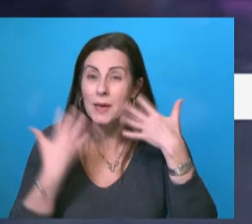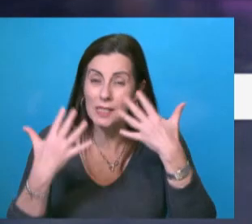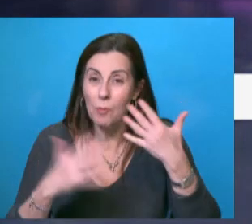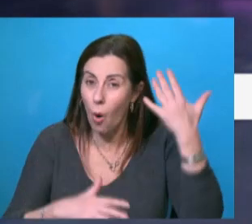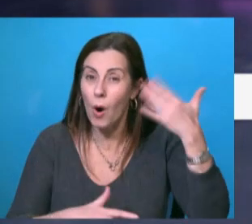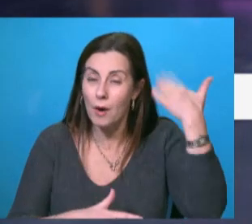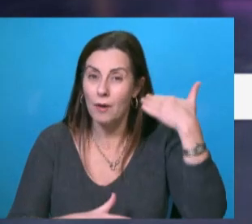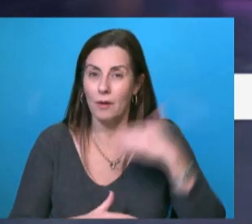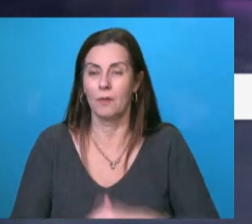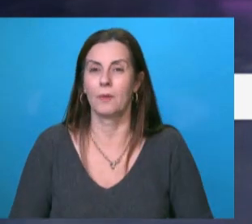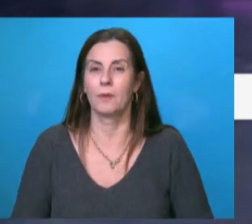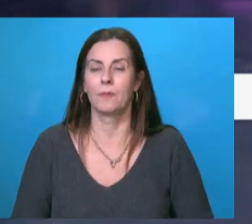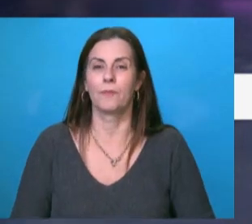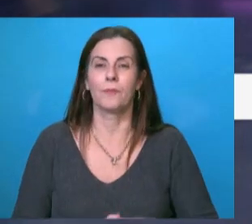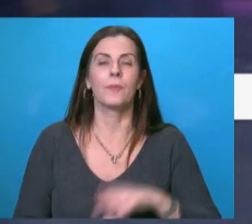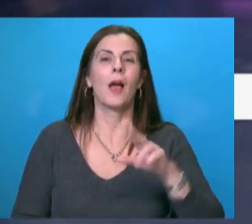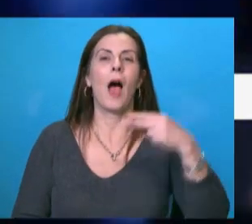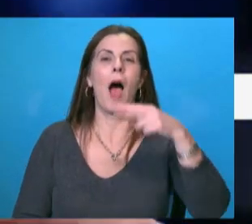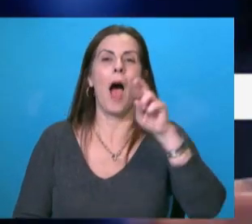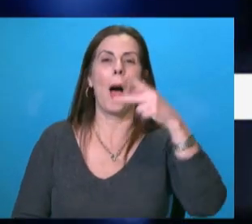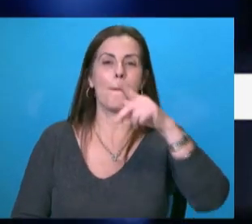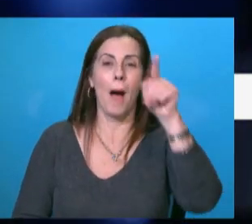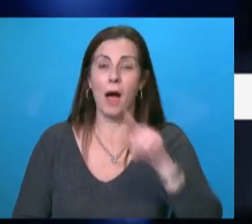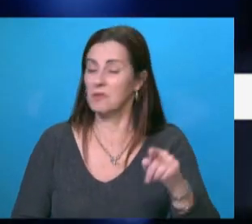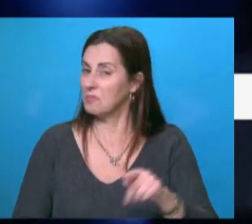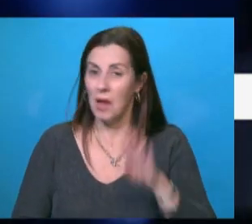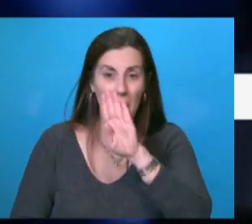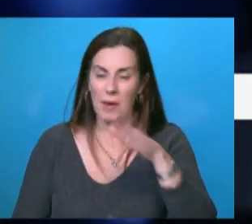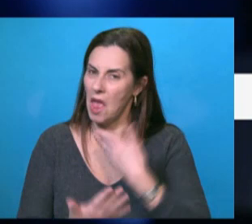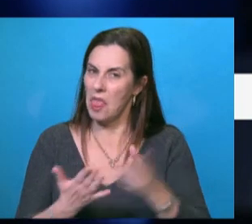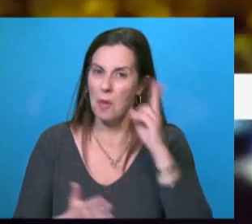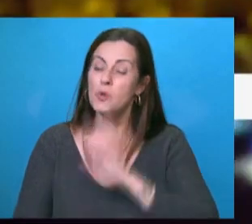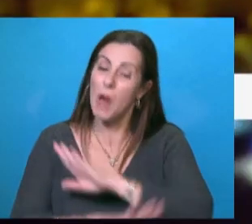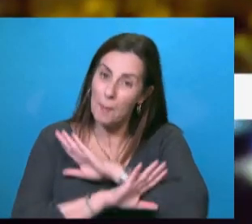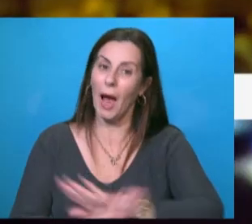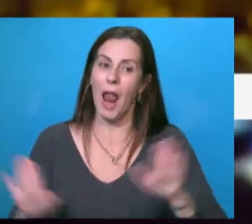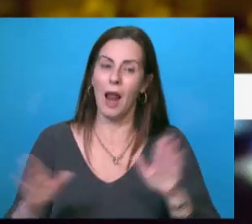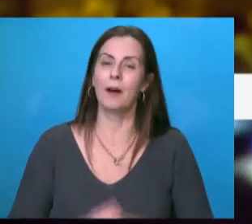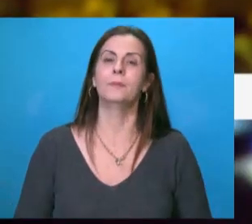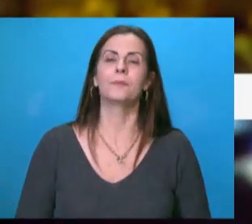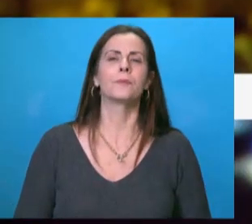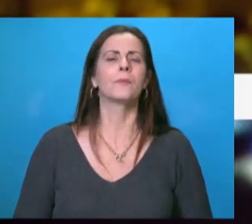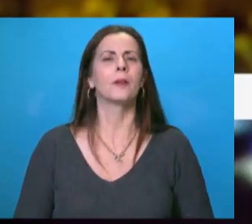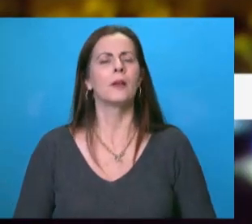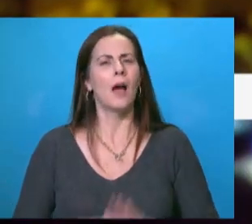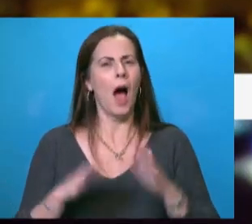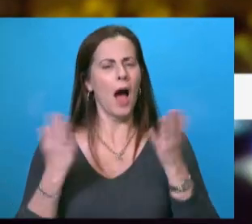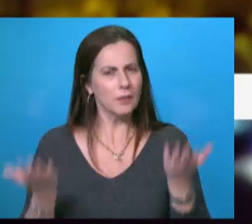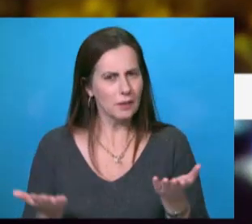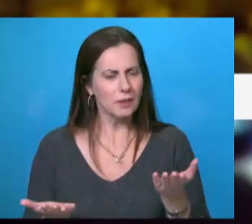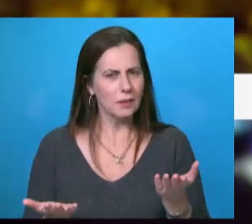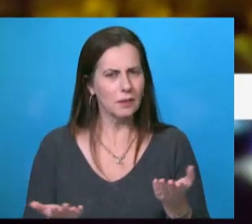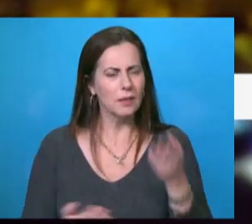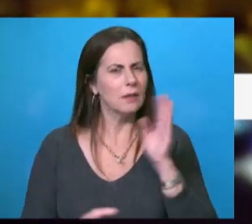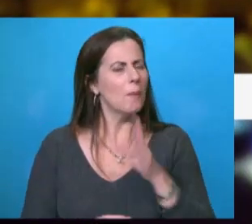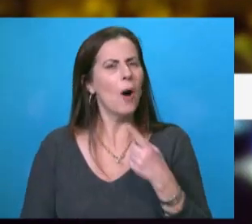הרפז. עד למקום הזה הוא מגיע ללא שום בושה. אוקיי, בואו באמת נרד רגע על הטענות הספציפיות. מה טוען